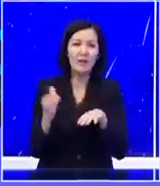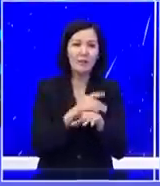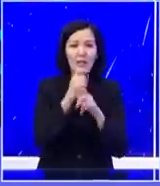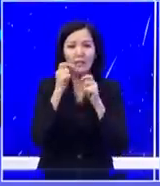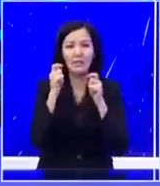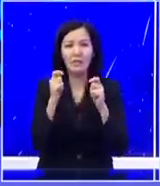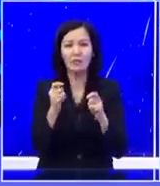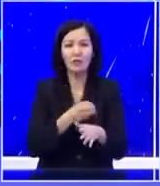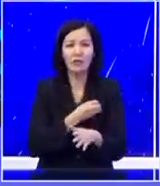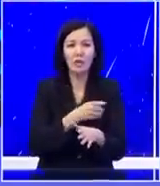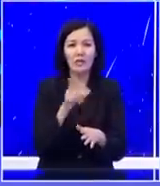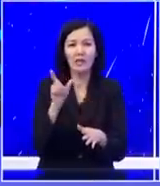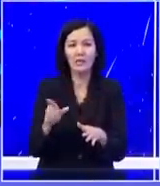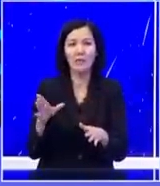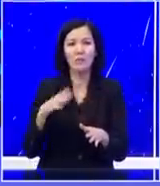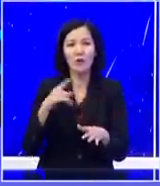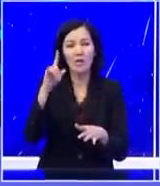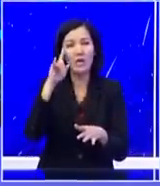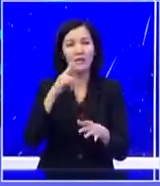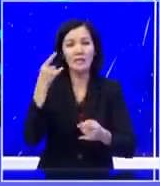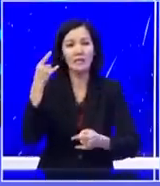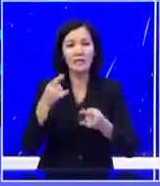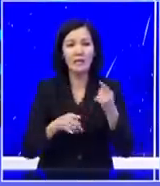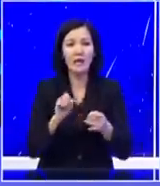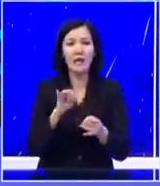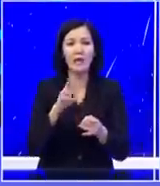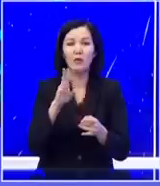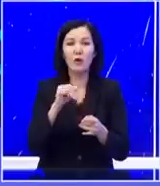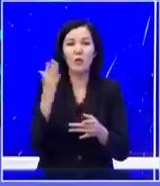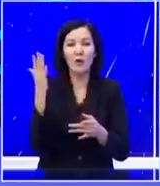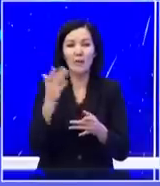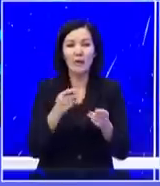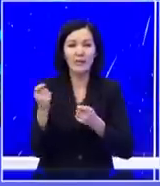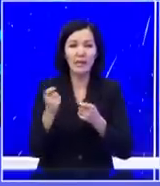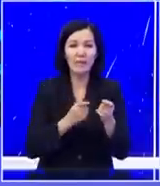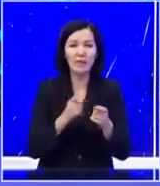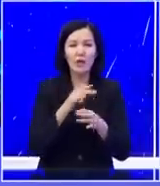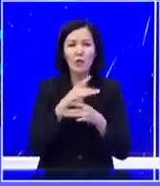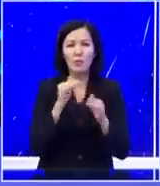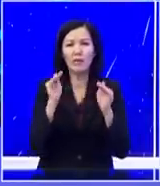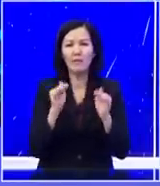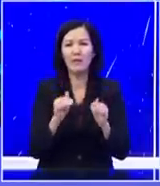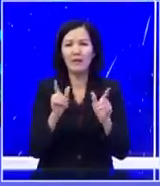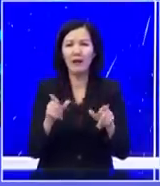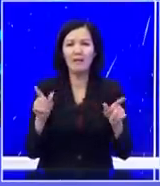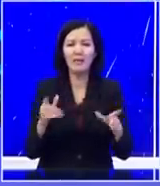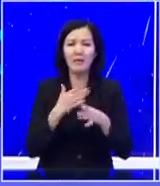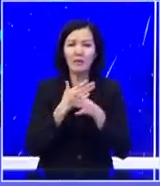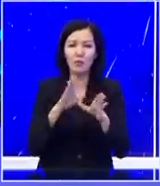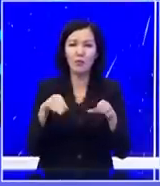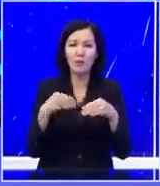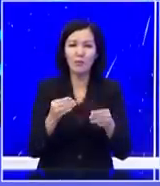жаны жарық азамат еді. Қазақстан телеарнасындағы айтуға оңай бағдарламасы арқылы да қаншама мыңдаған адамға